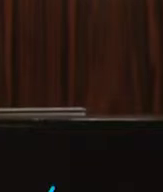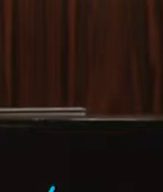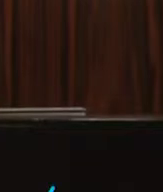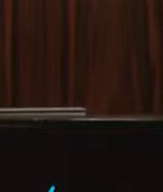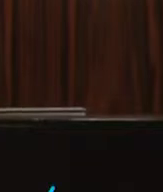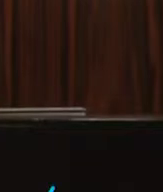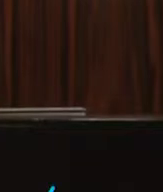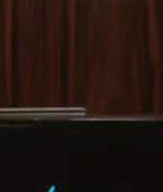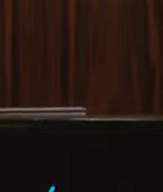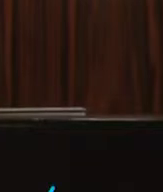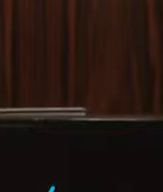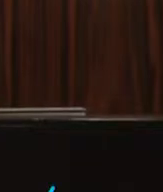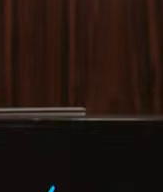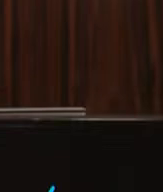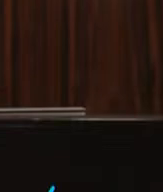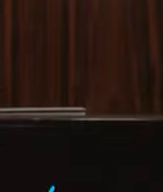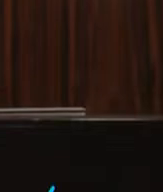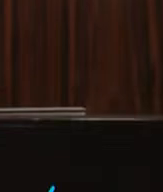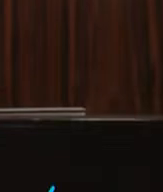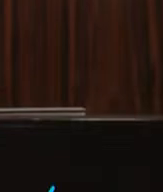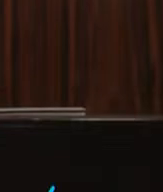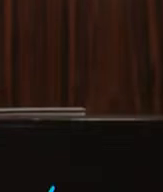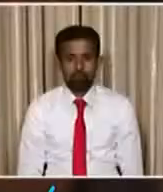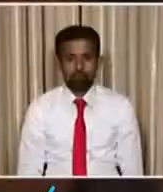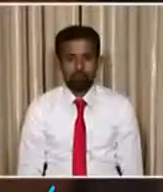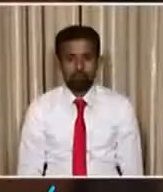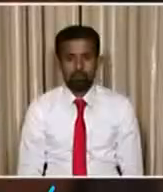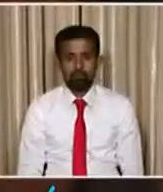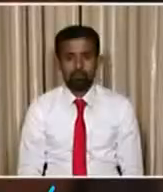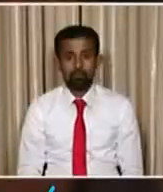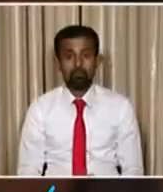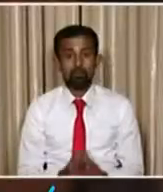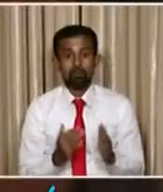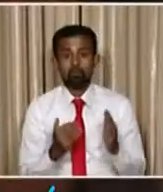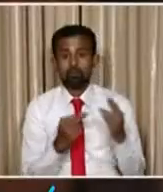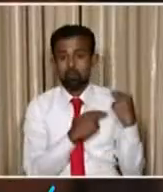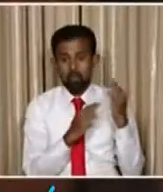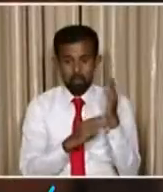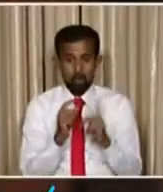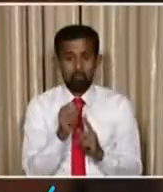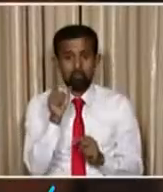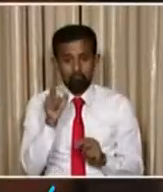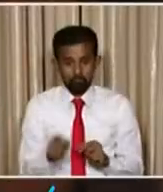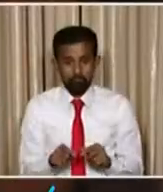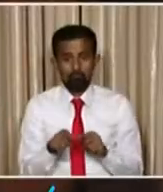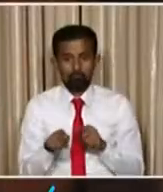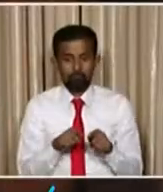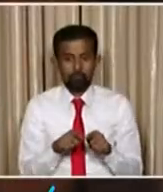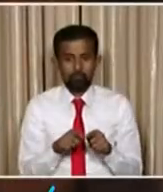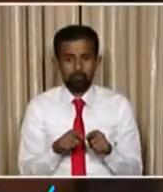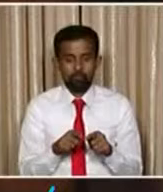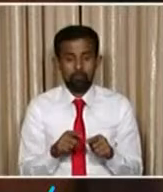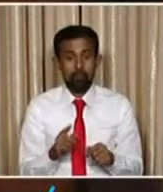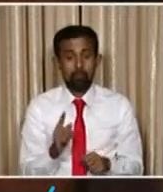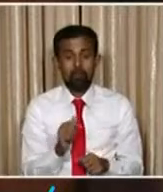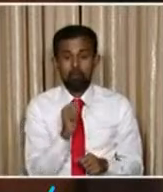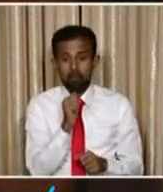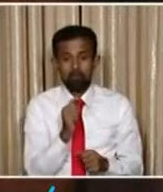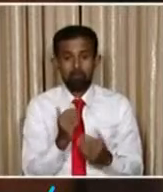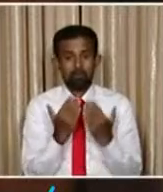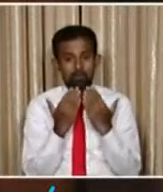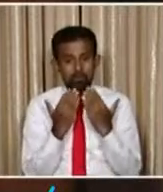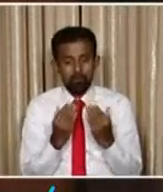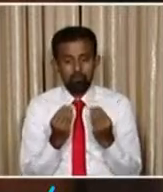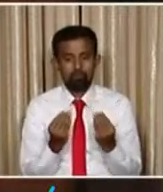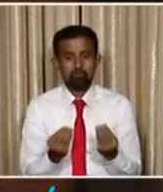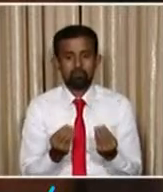Minister in charge is in the House listening very intently to all the speeches here. ගරු